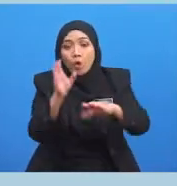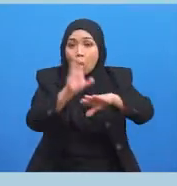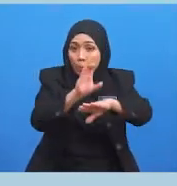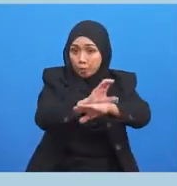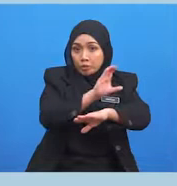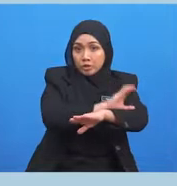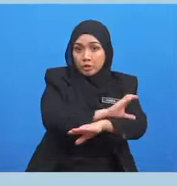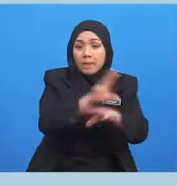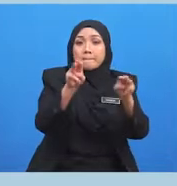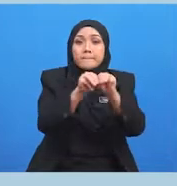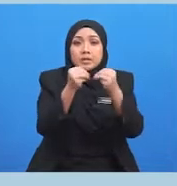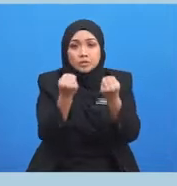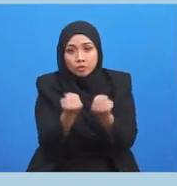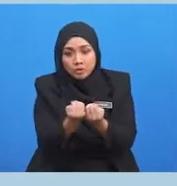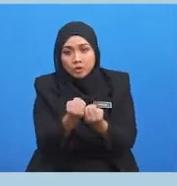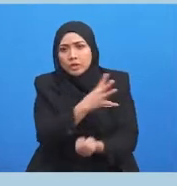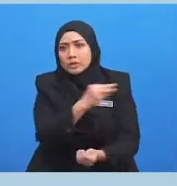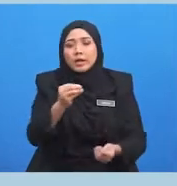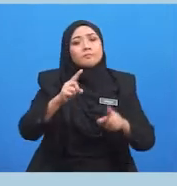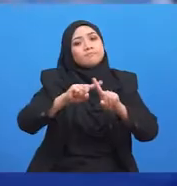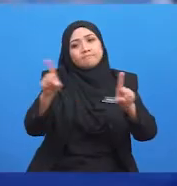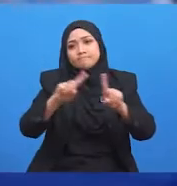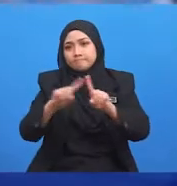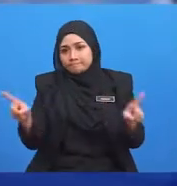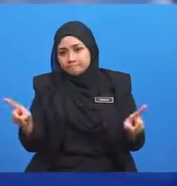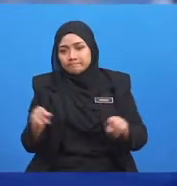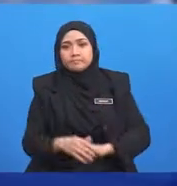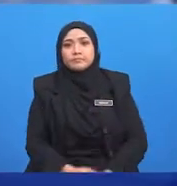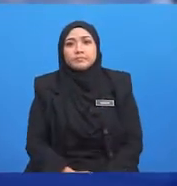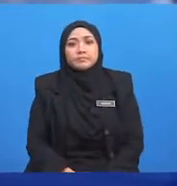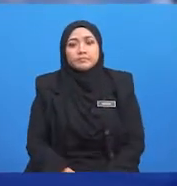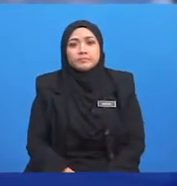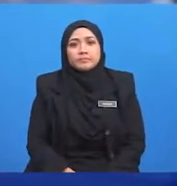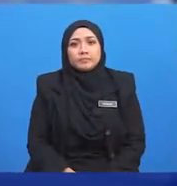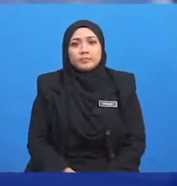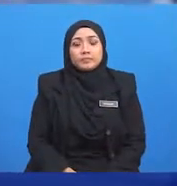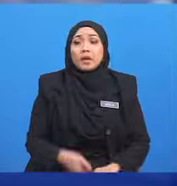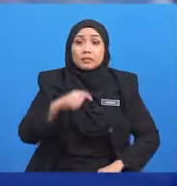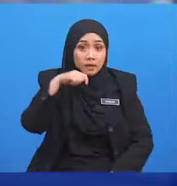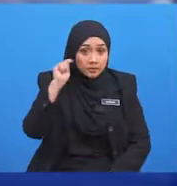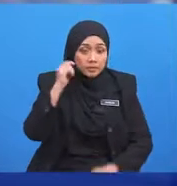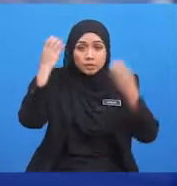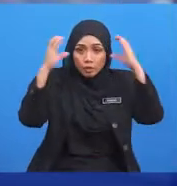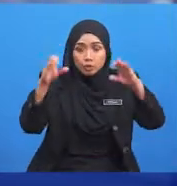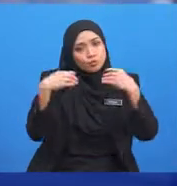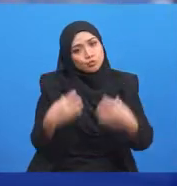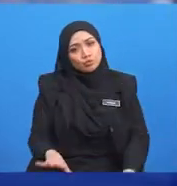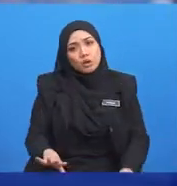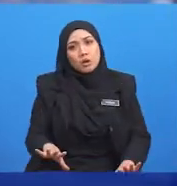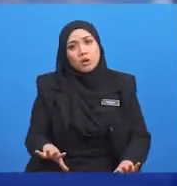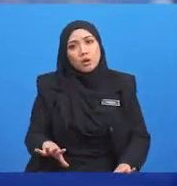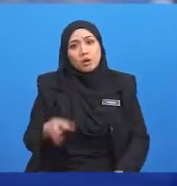komputer, majalah dan lain-lain. Baiklah murid-murid, sebentar tadi cikgu telah